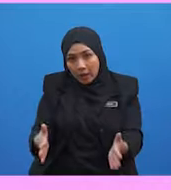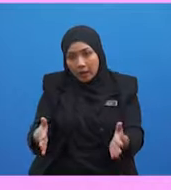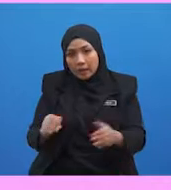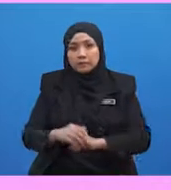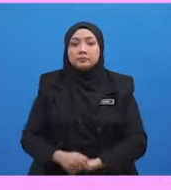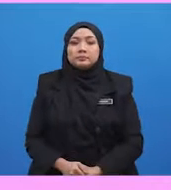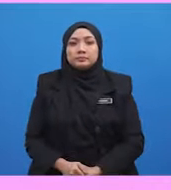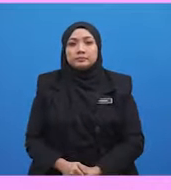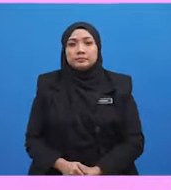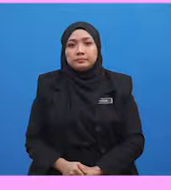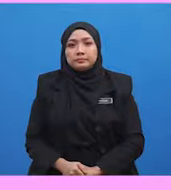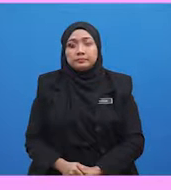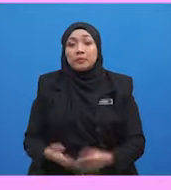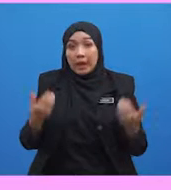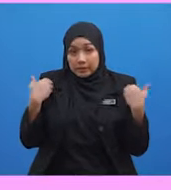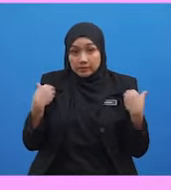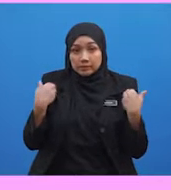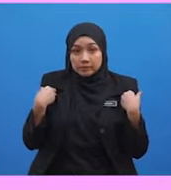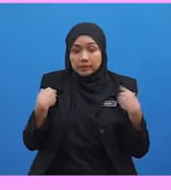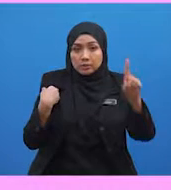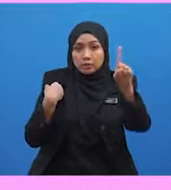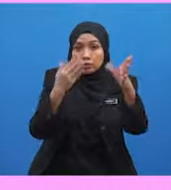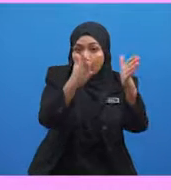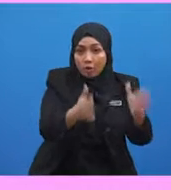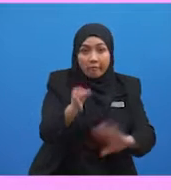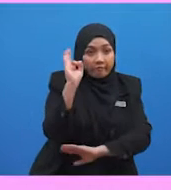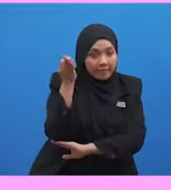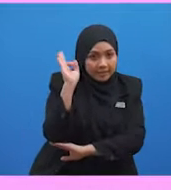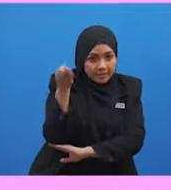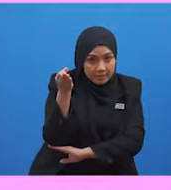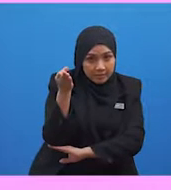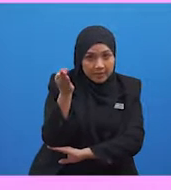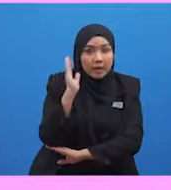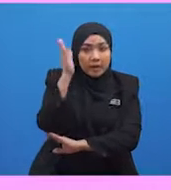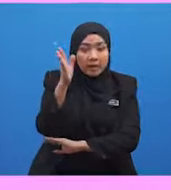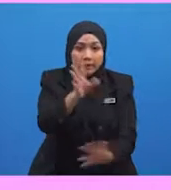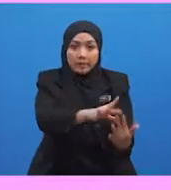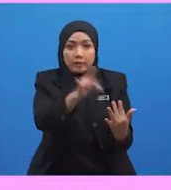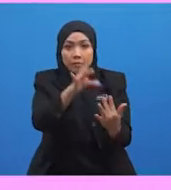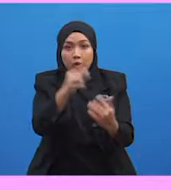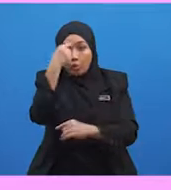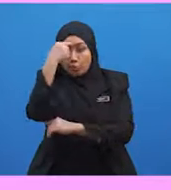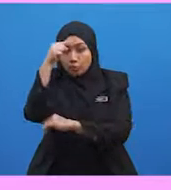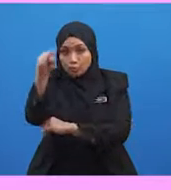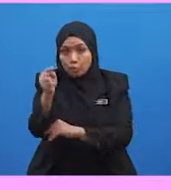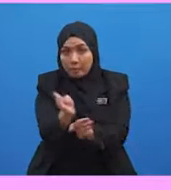Terdapat seorang fasilitator akan dilantik untuk membentuk kumpulan